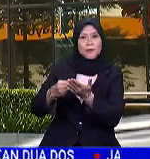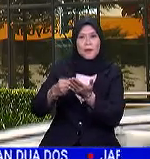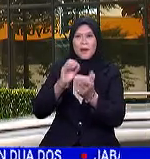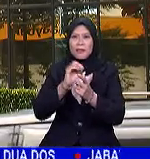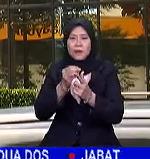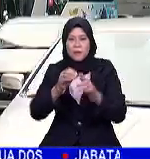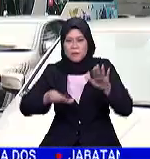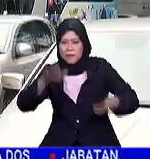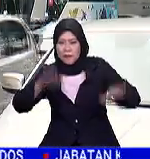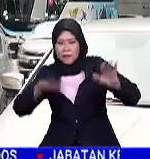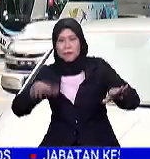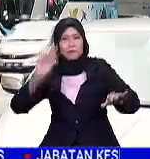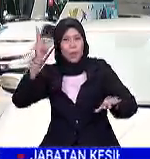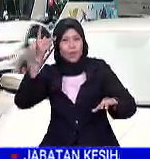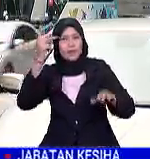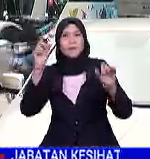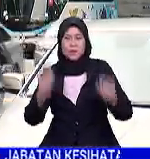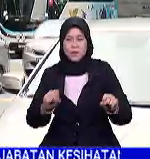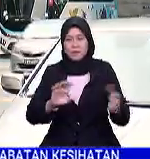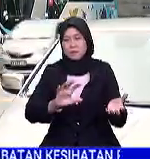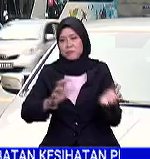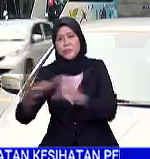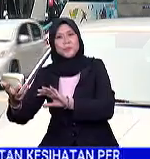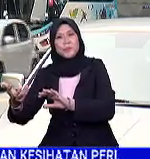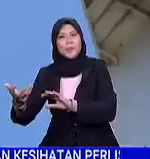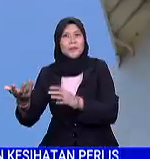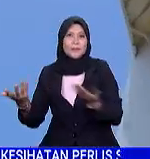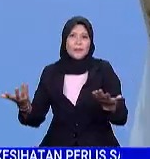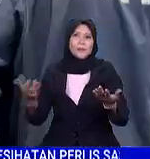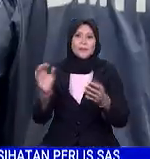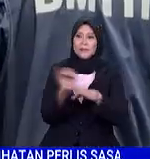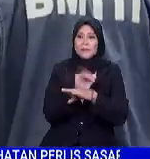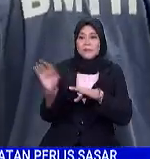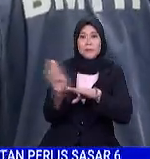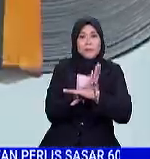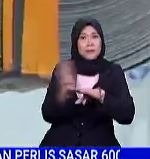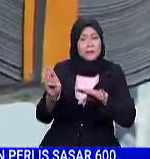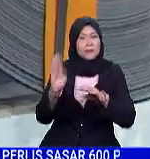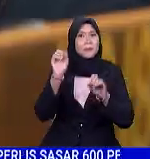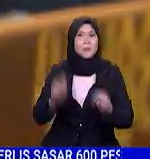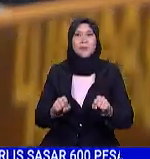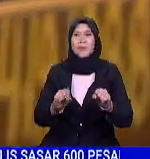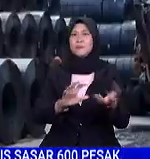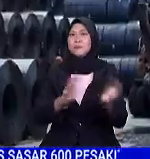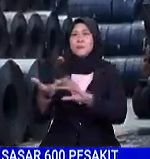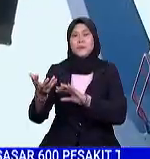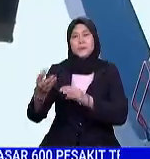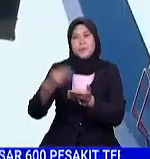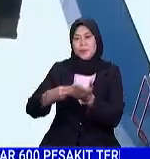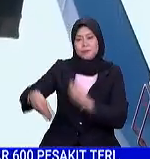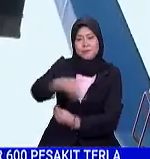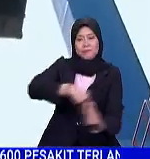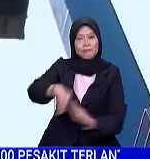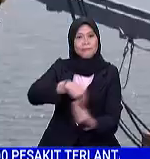ketidakstabilan politik yang menjejaskan credibility dan keberkesanan institusi seterusnya mengancam kestabilan aliran